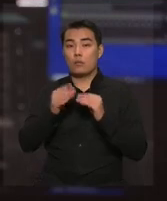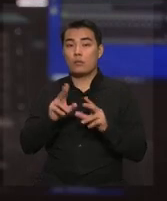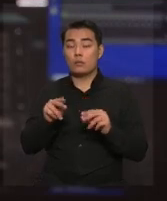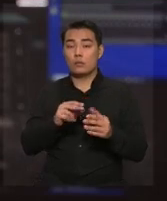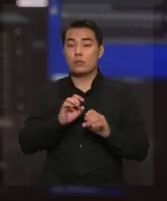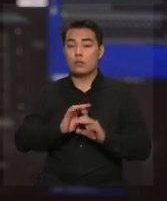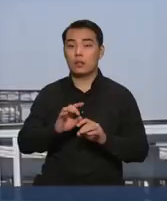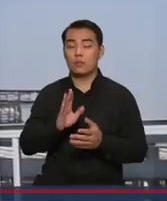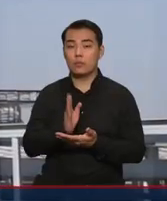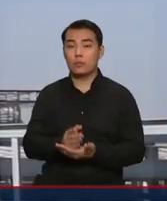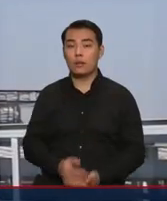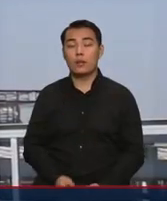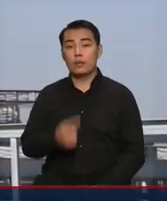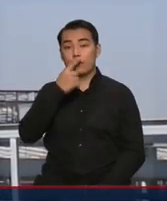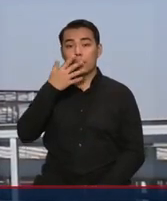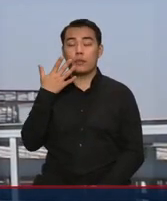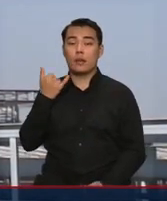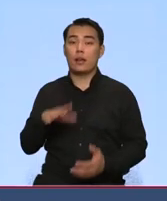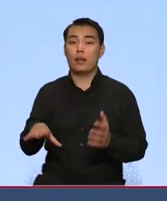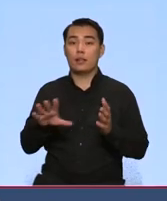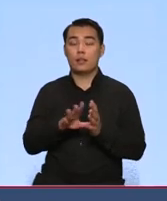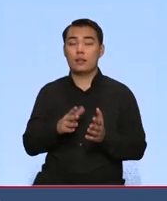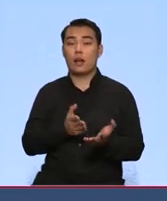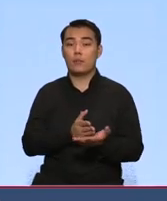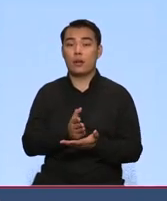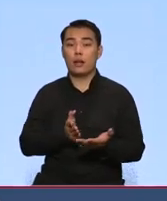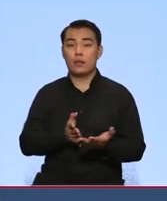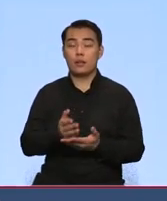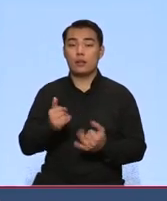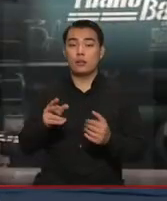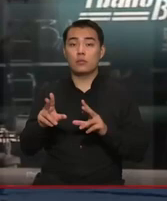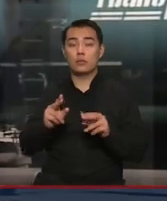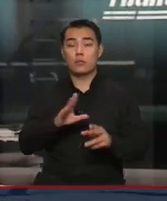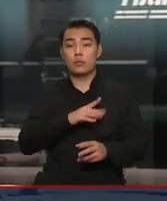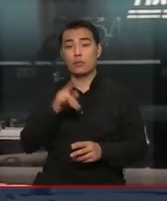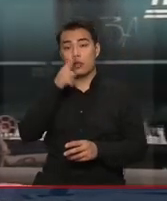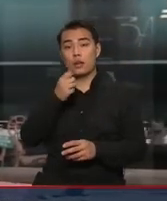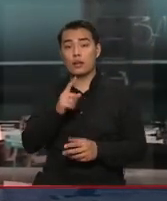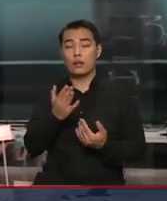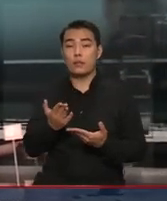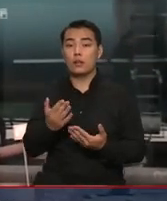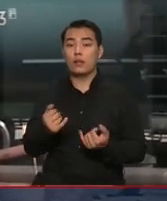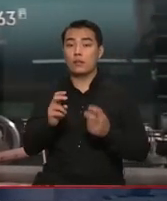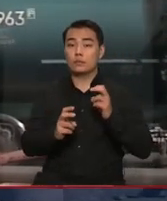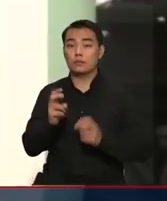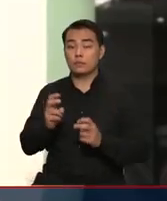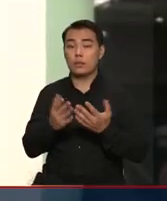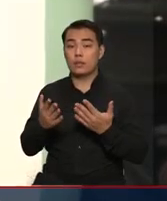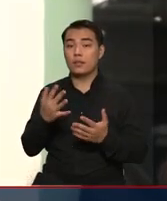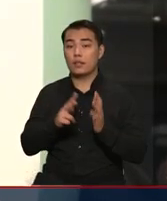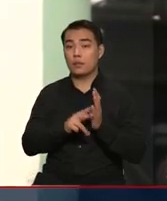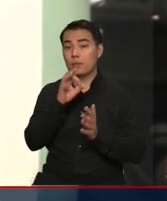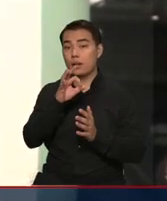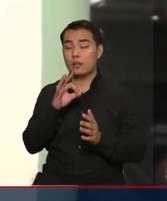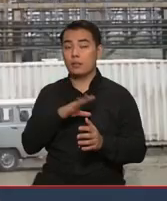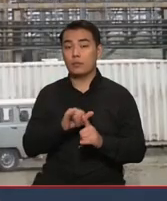тарқатады. Биыл еліміз энергетика саласында айтарлықтай жетістікке жетті. Мұнай және газ өндірісі былтырмен салыстырғанда 8%